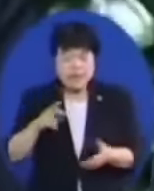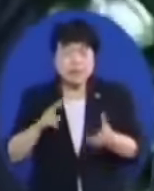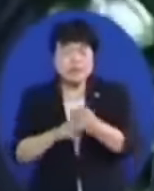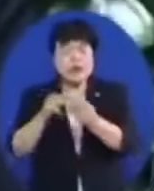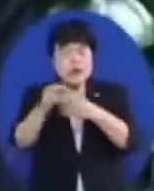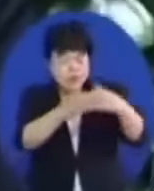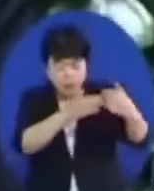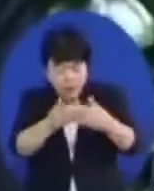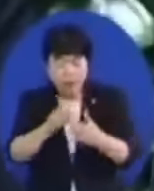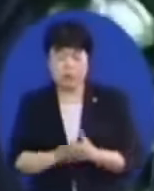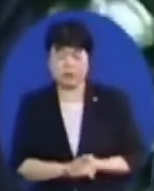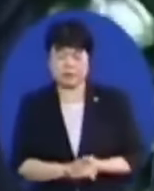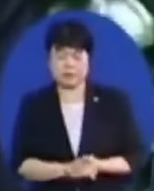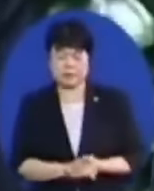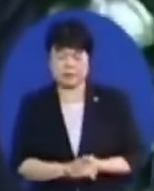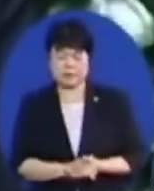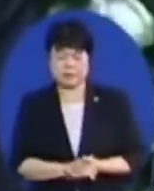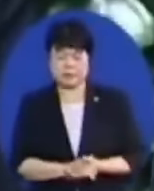체험하게 도와주시옵소서.